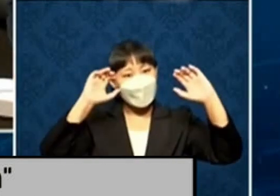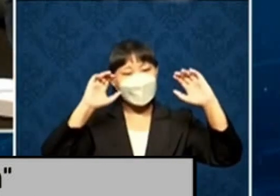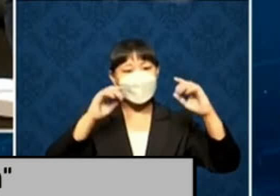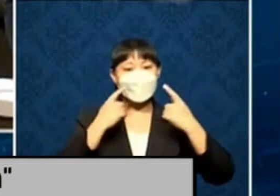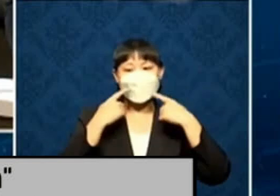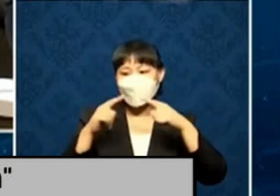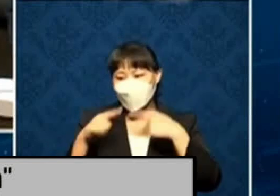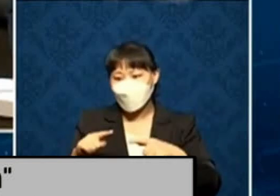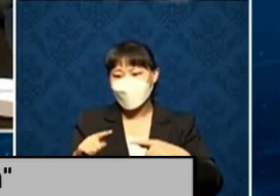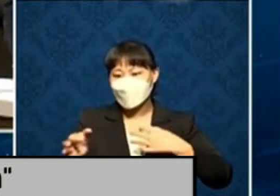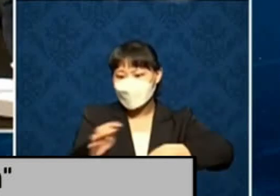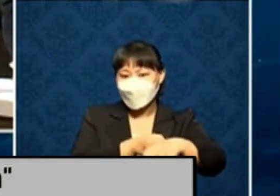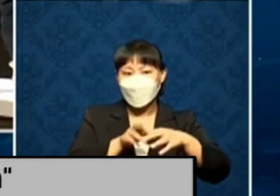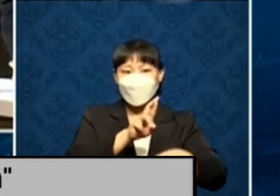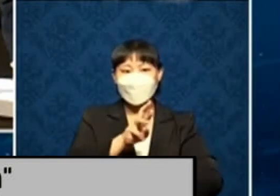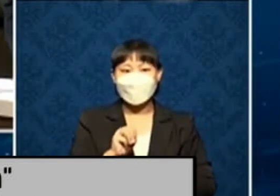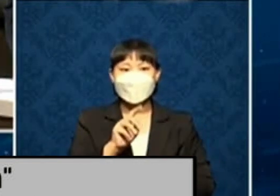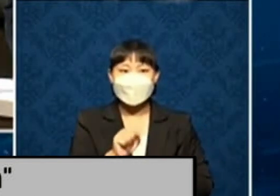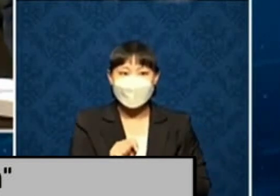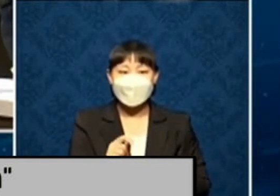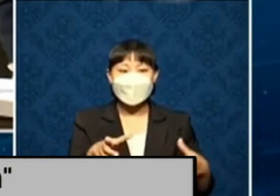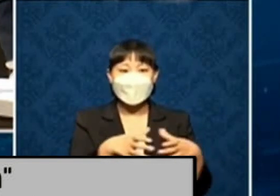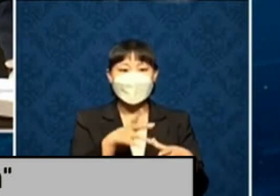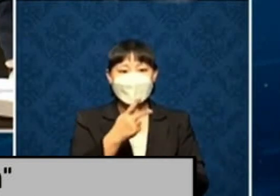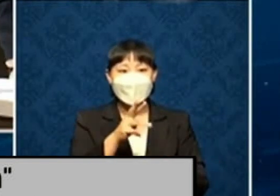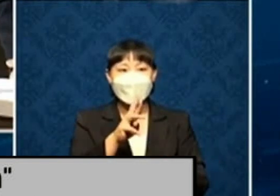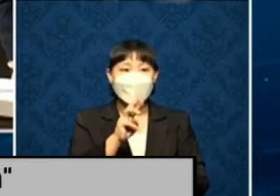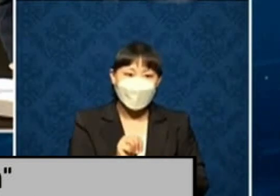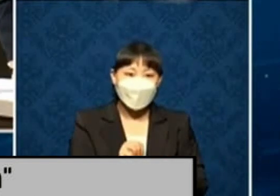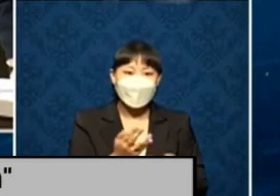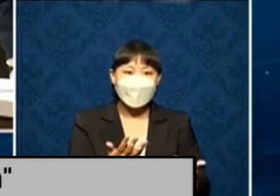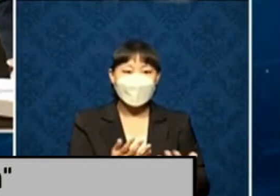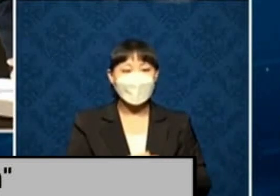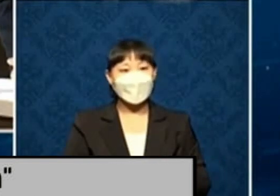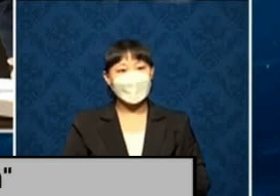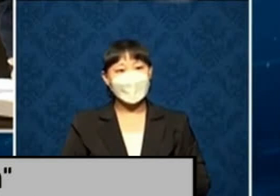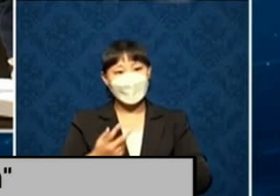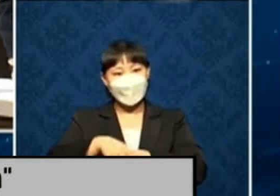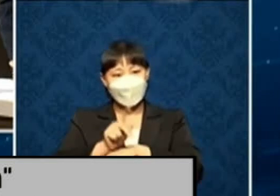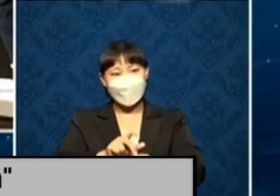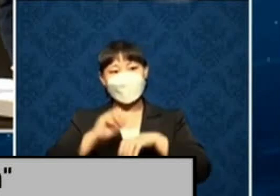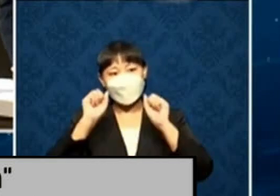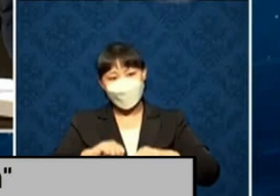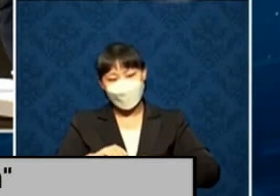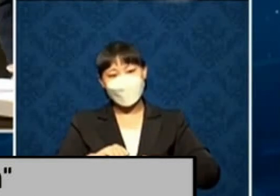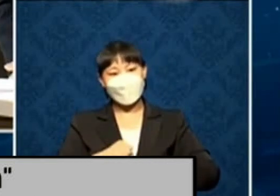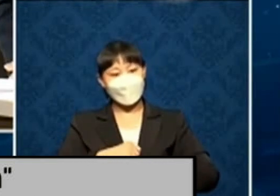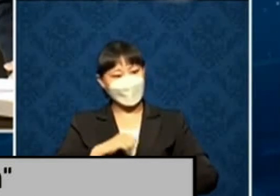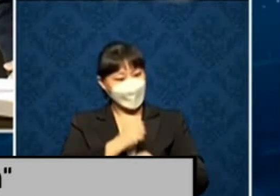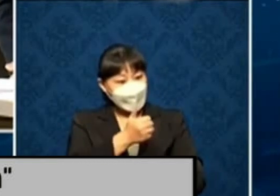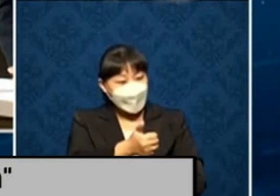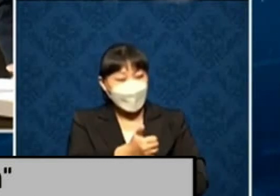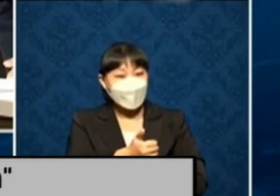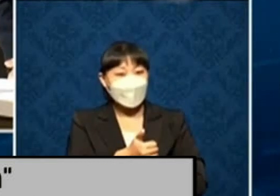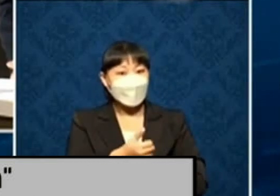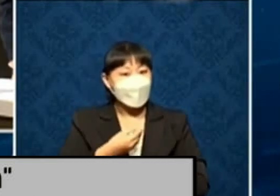อบแทนคณะรัฐมนตรีแล้วท่านประธานก็จะบอกว่าเป็นเอกสิทธิ์ที่เพื่อนสมาชิกจะร่วมอภิ